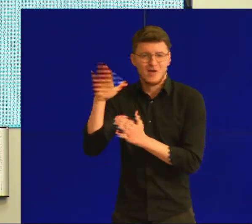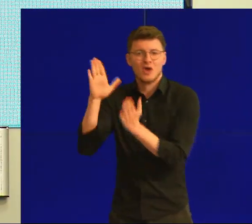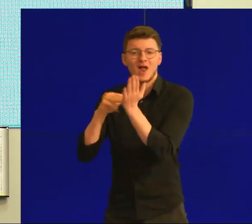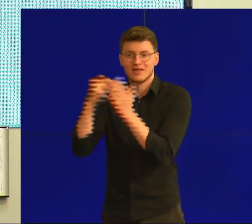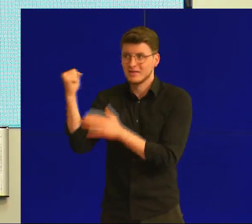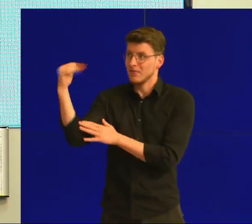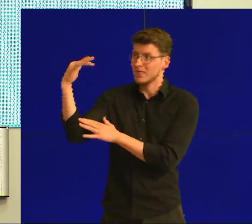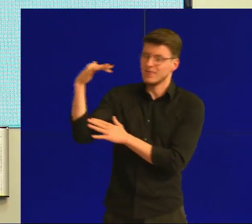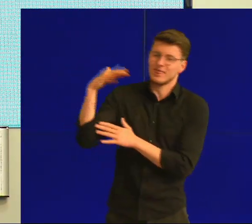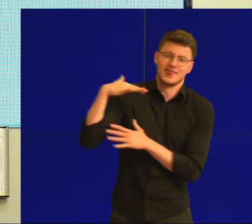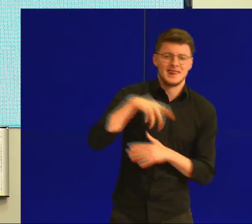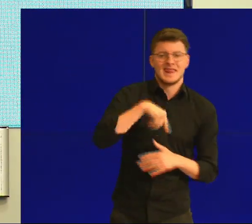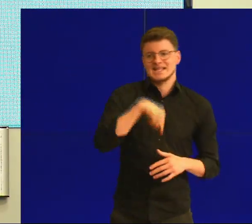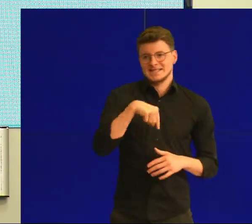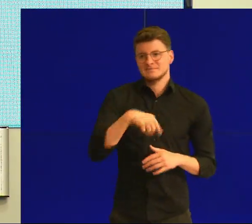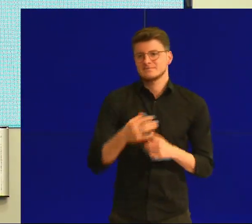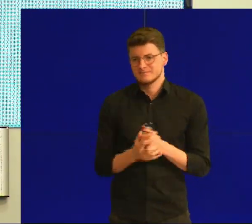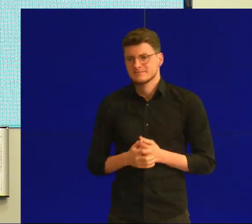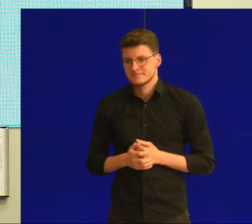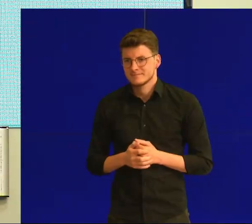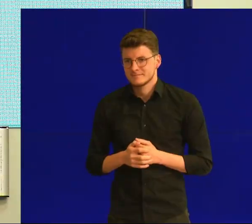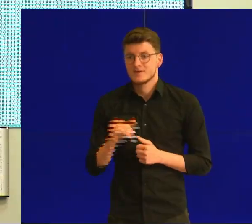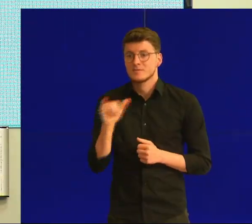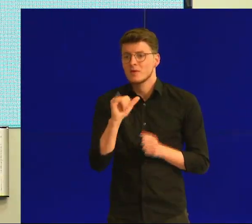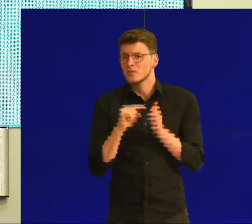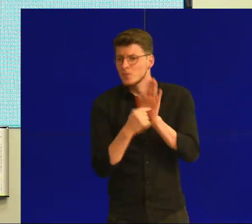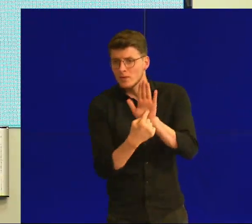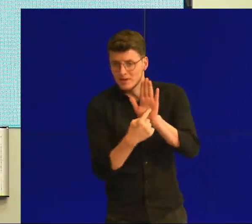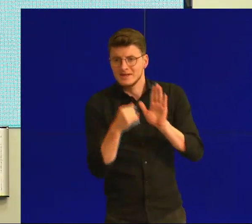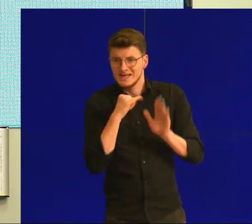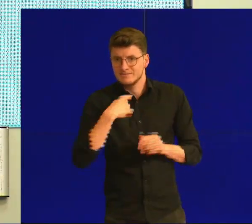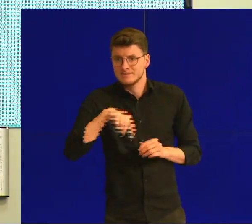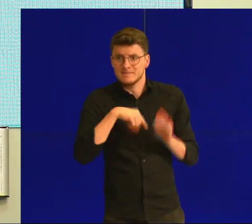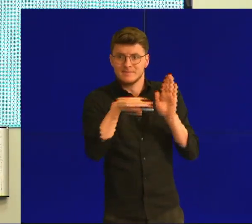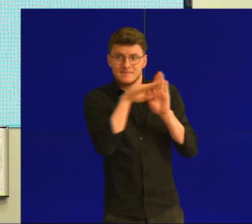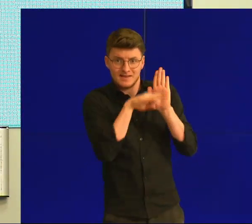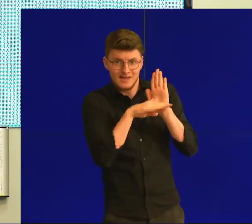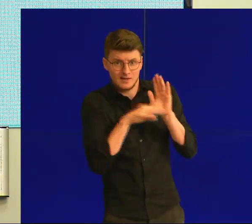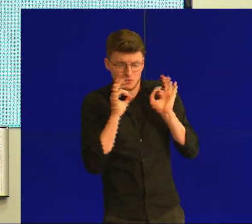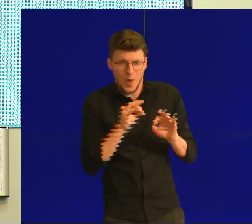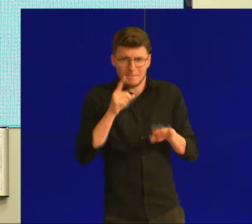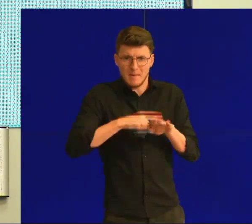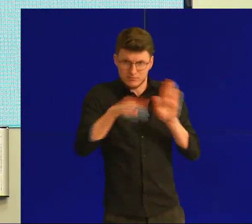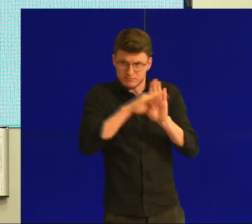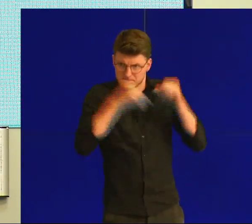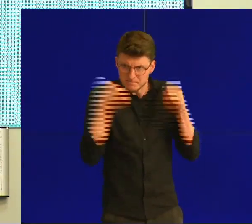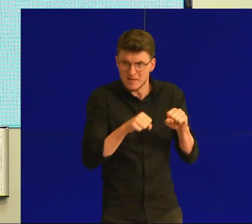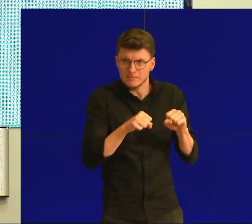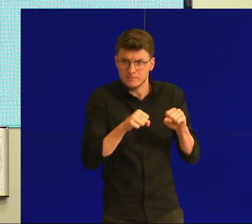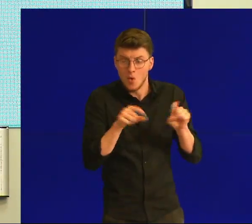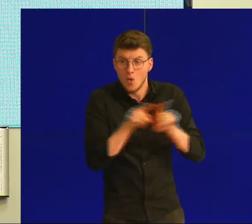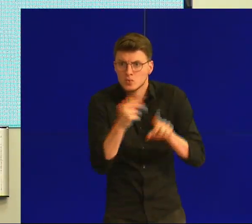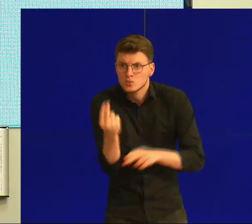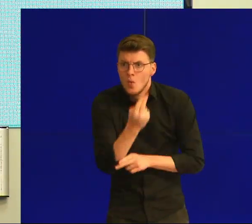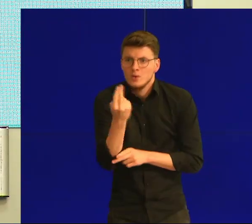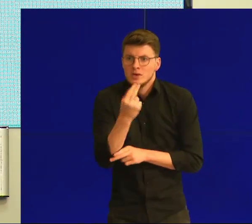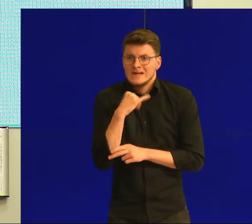matériaux petit geste au moment où nous menons en partie aux coûts nos devoirs en tant que pôle devant 10% roddick